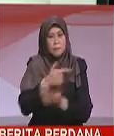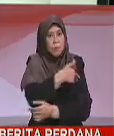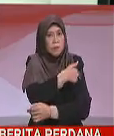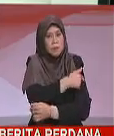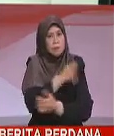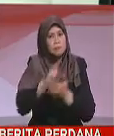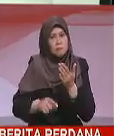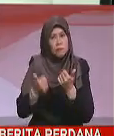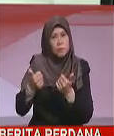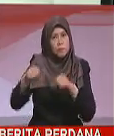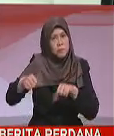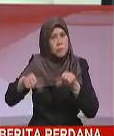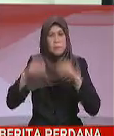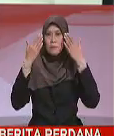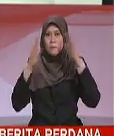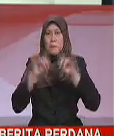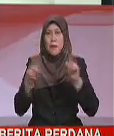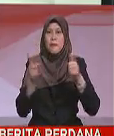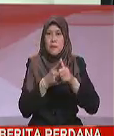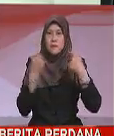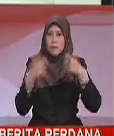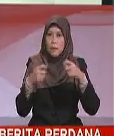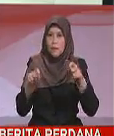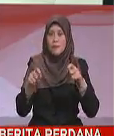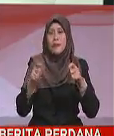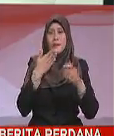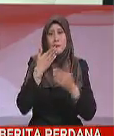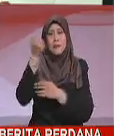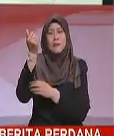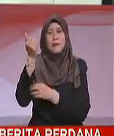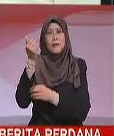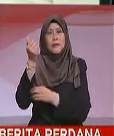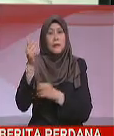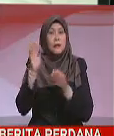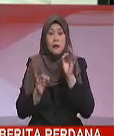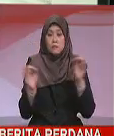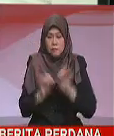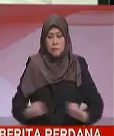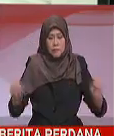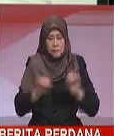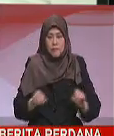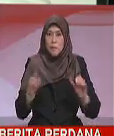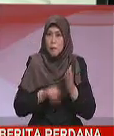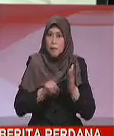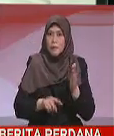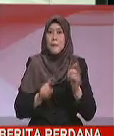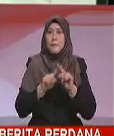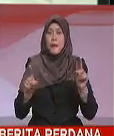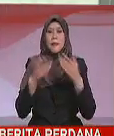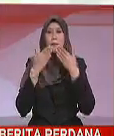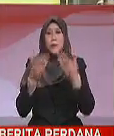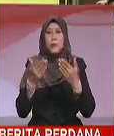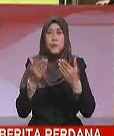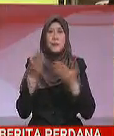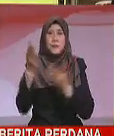efficacy dia ke apa, we don't know. Tapi we try first. We have to see rather than not having anything, we have something to be thankful